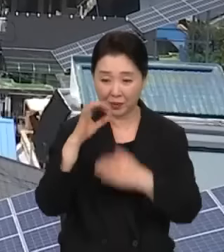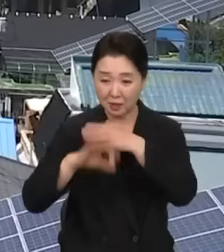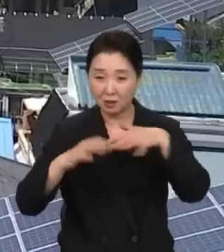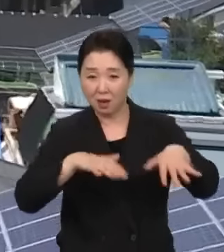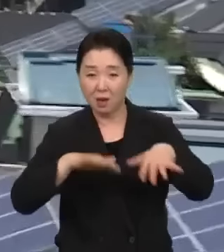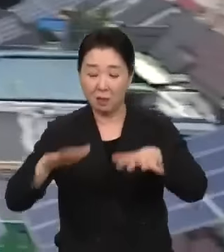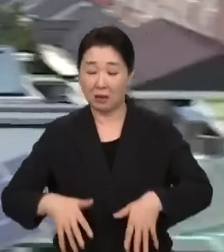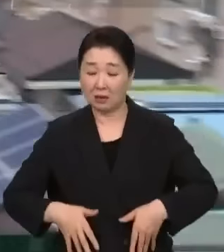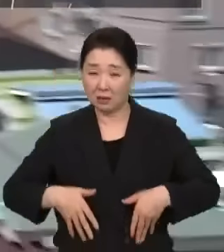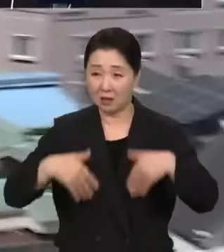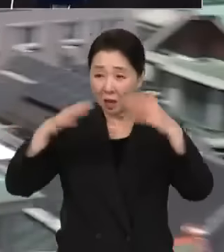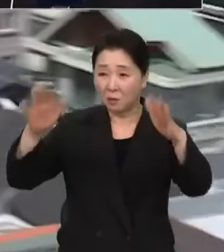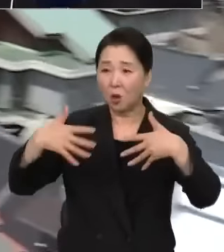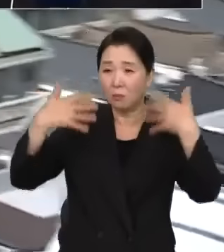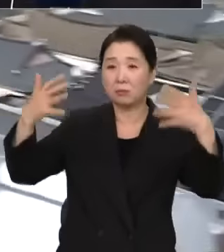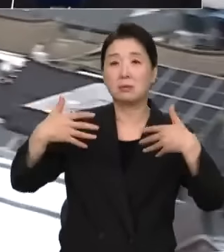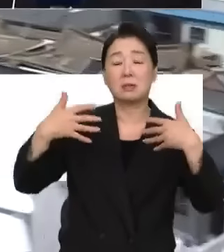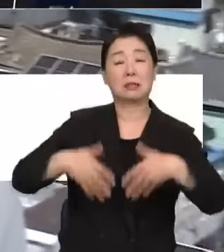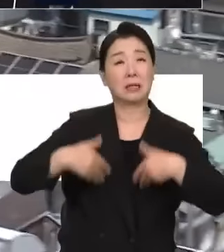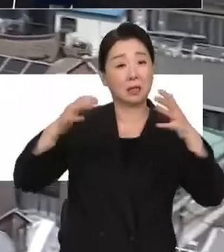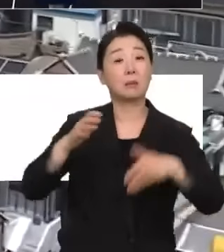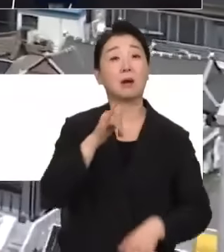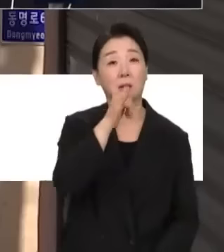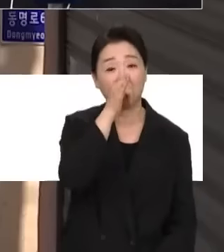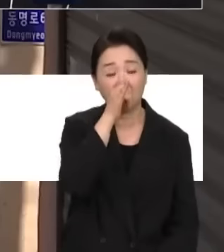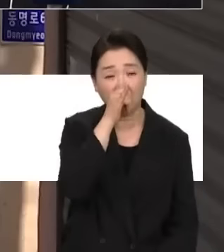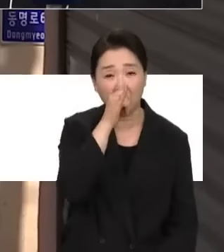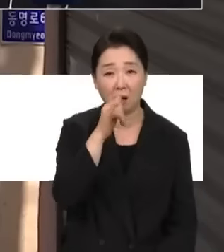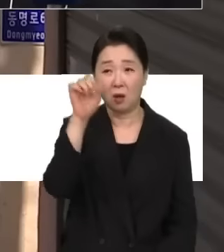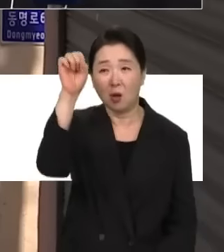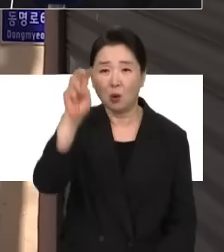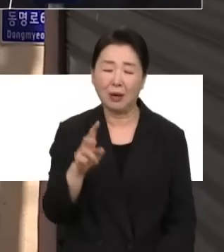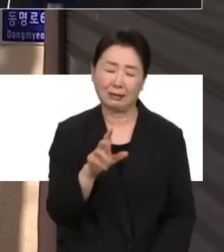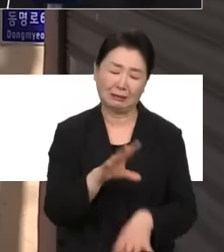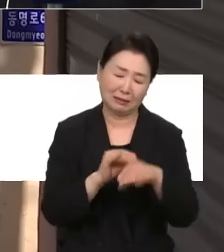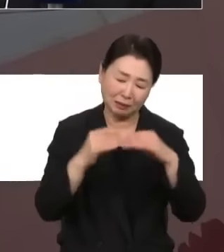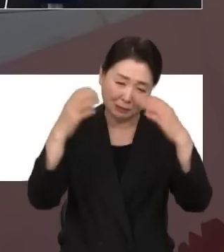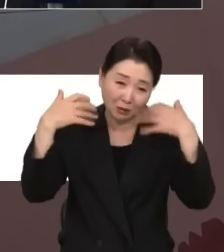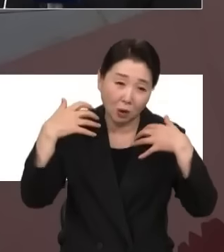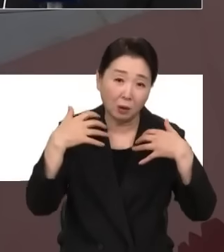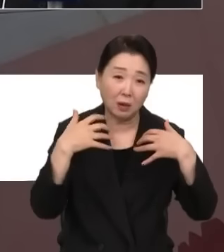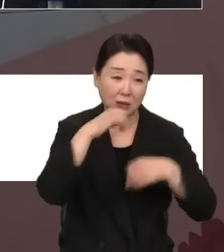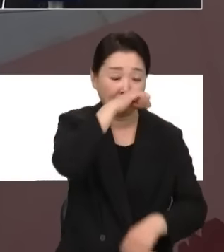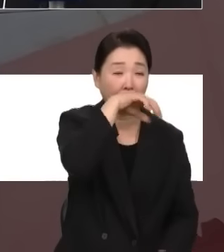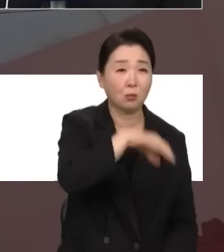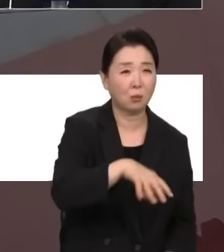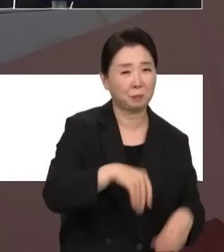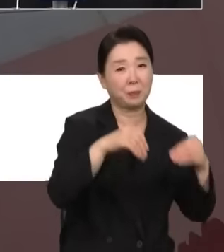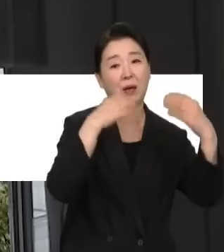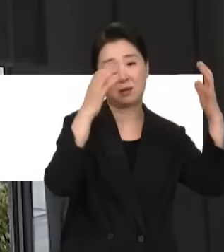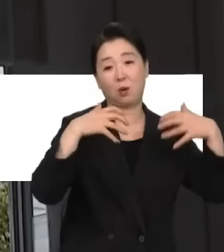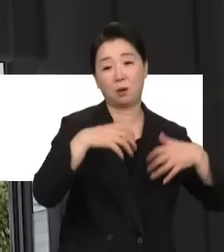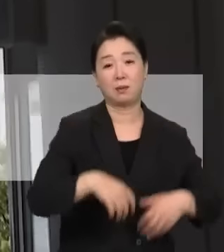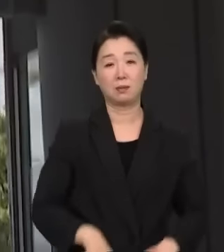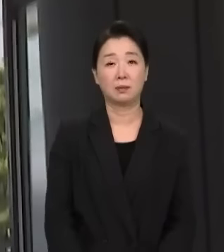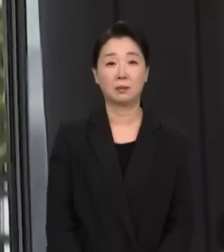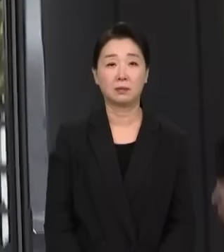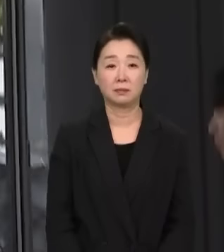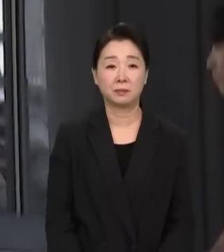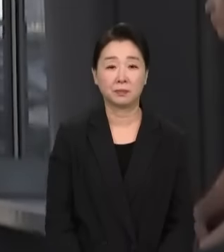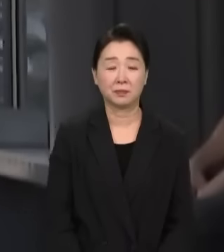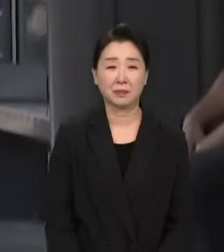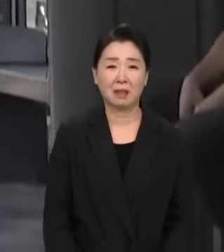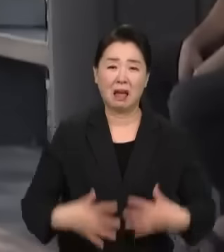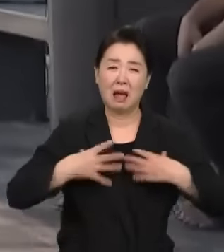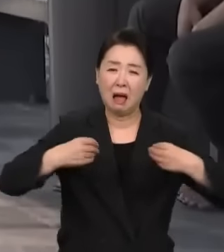남서풍이 불어들어옵니다. 광주 같은 경우는 좀 습한 더위라고 볼 수 있고 대구는 이제 좀 건조한 더위라고 볼 수가 있겠습니다. 습식